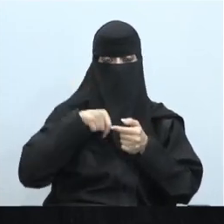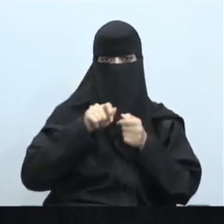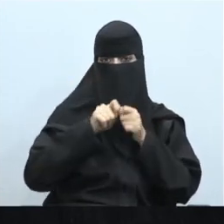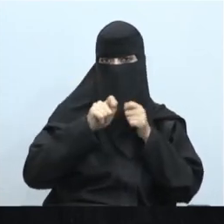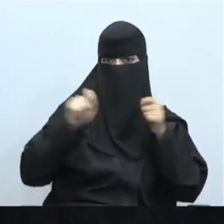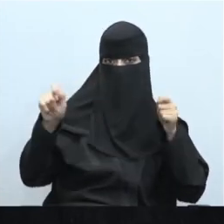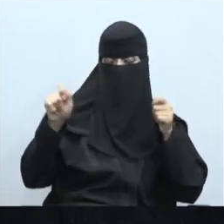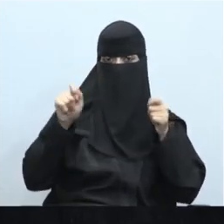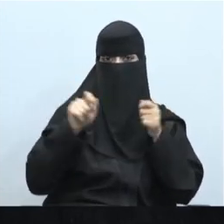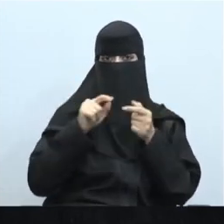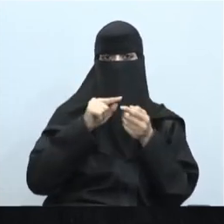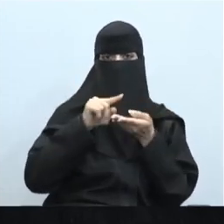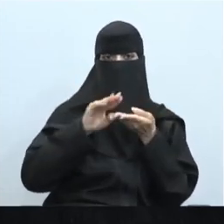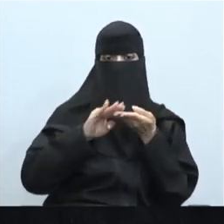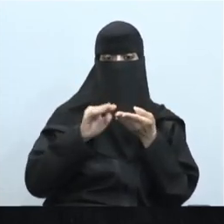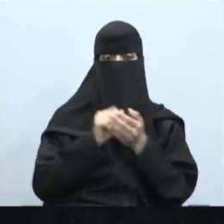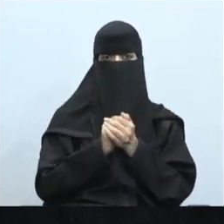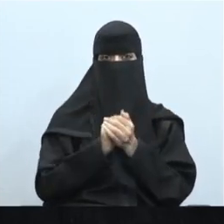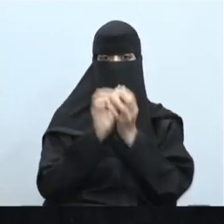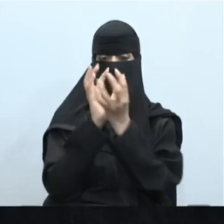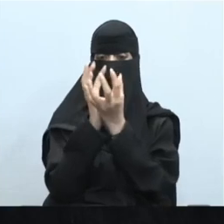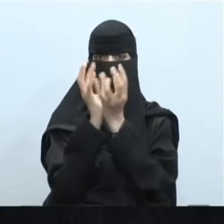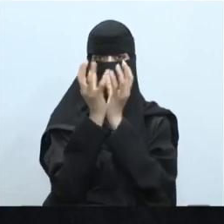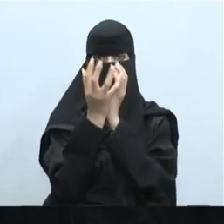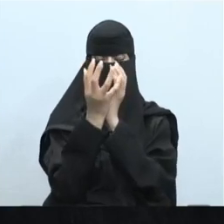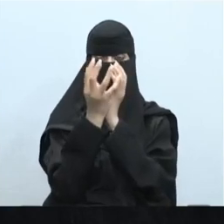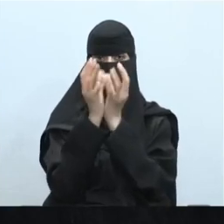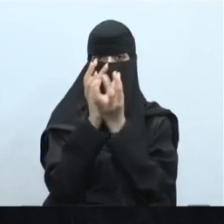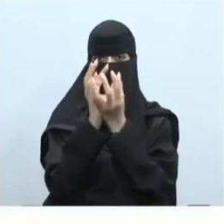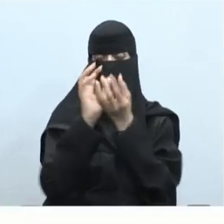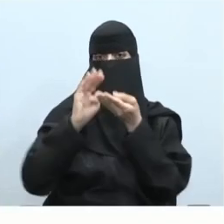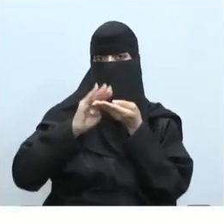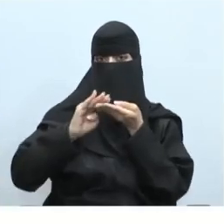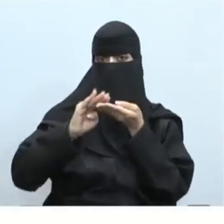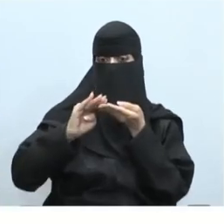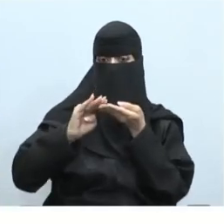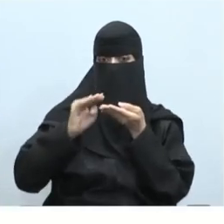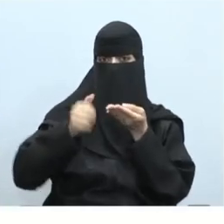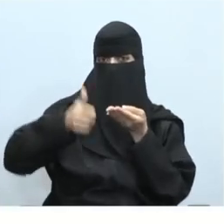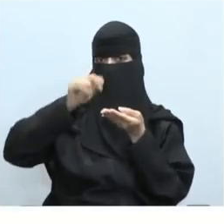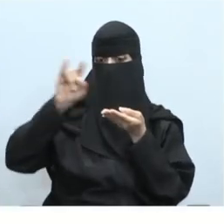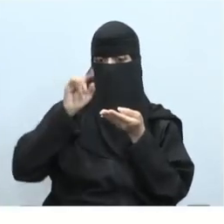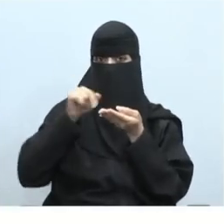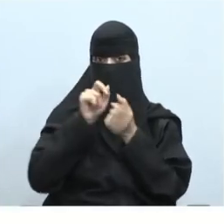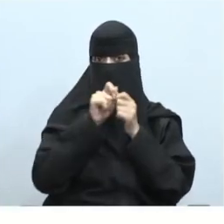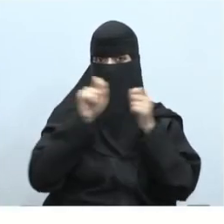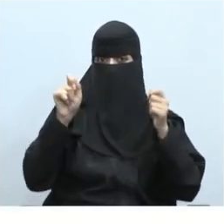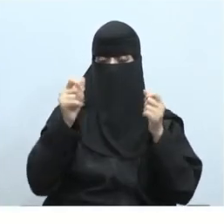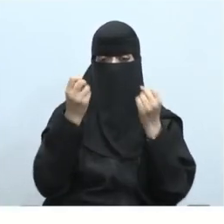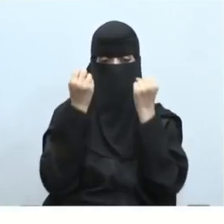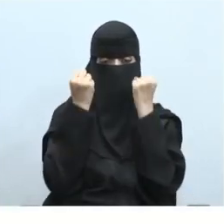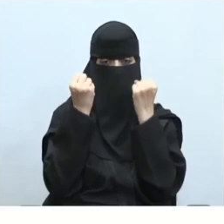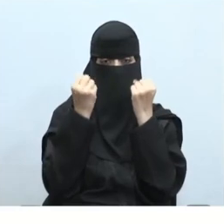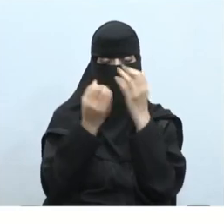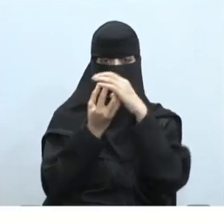من خلال درس شكل كوكب الارض على ابعاد الارض قوه الجاذبيه